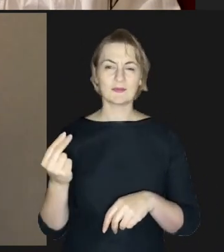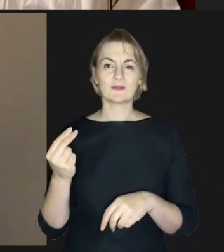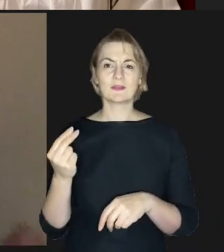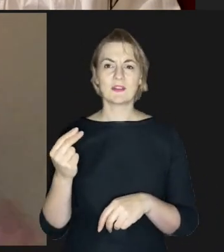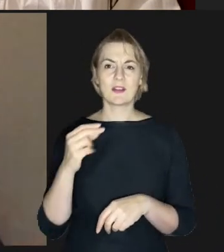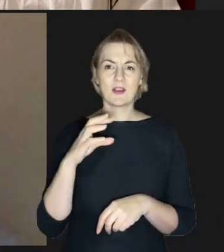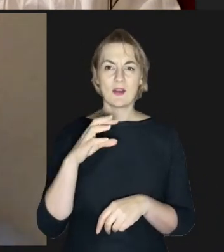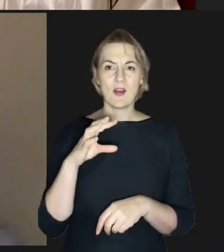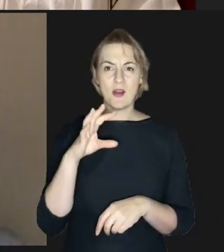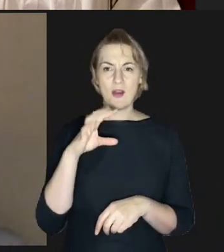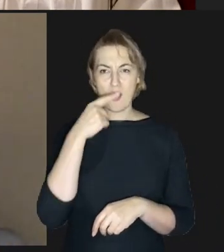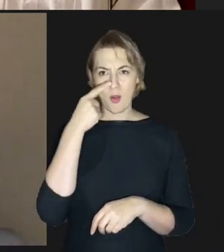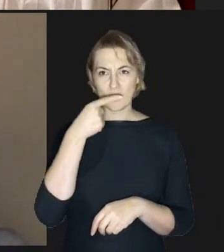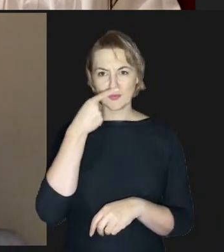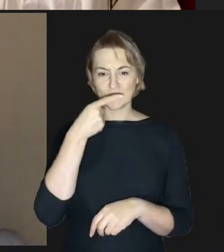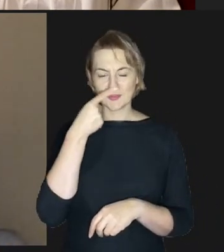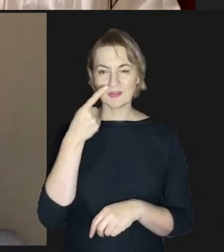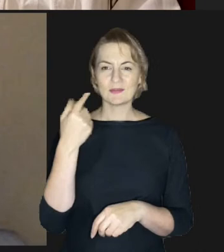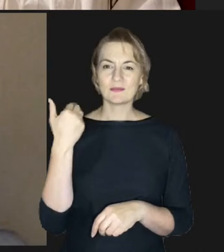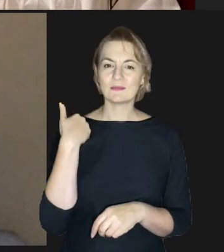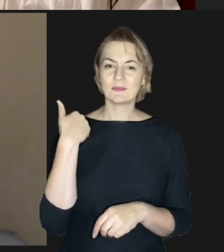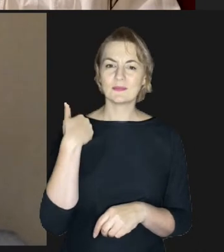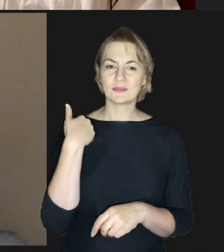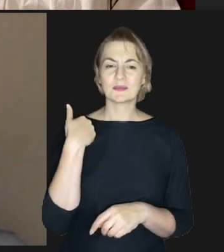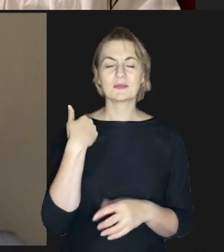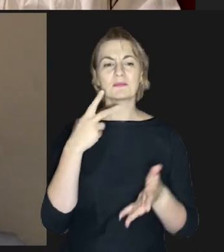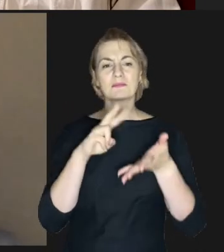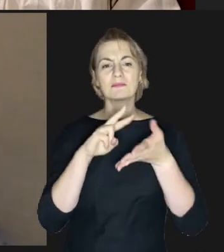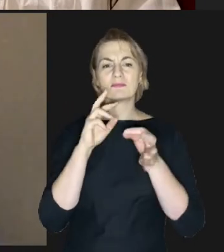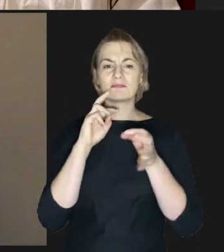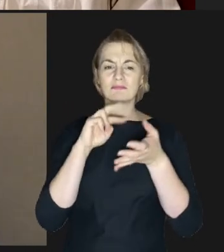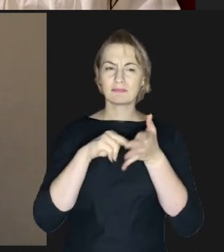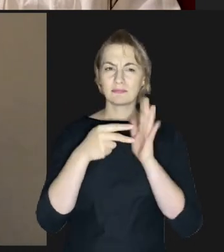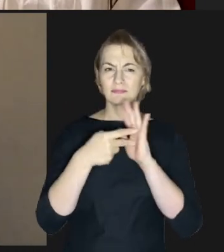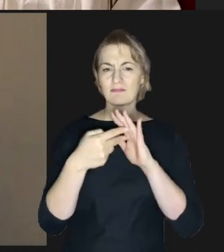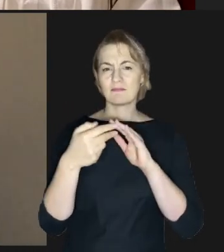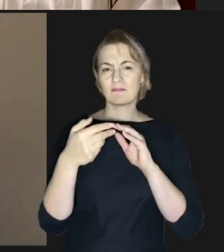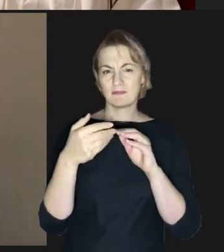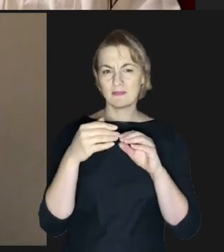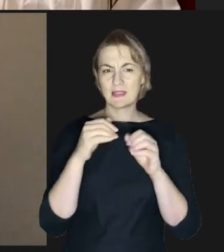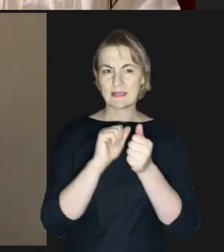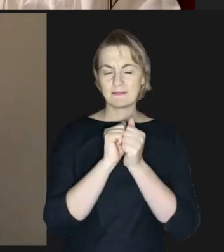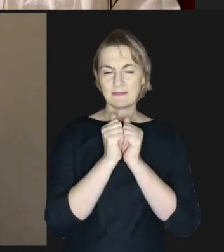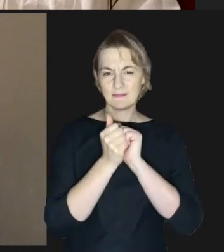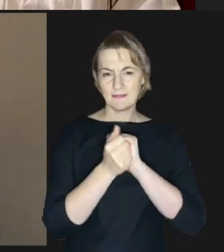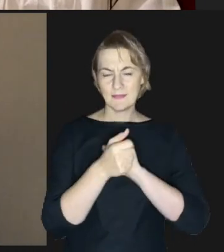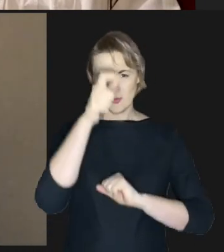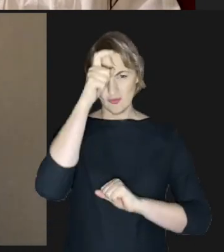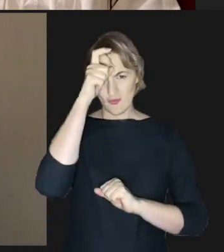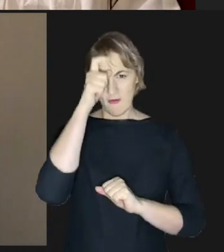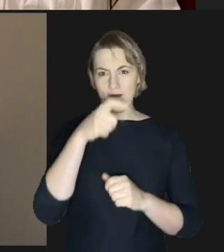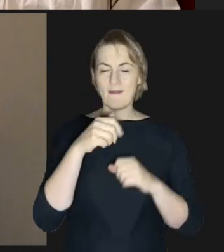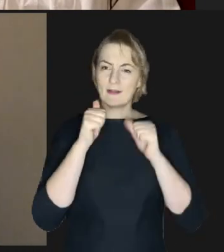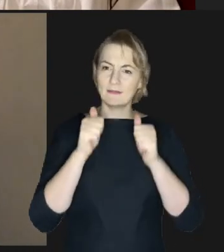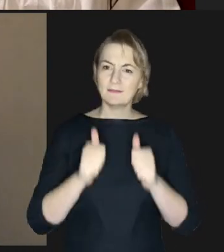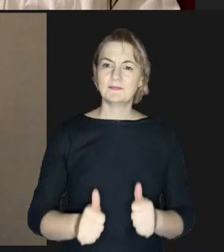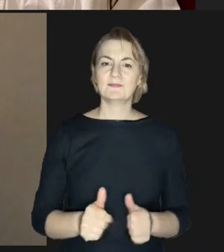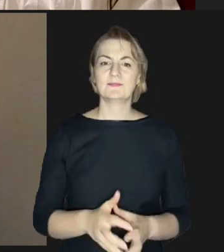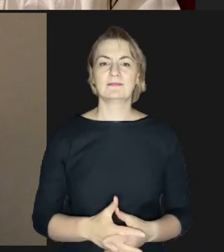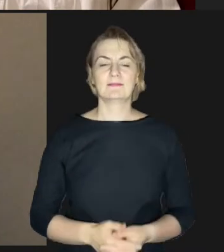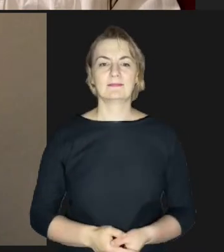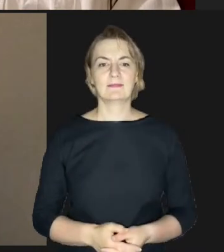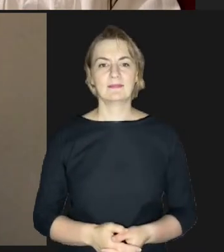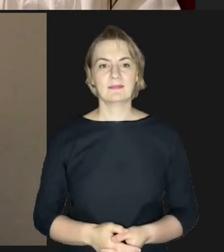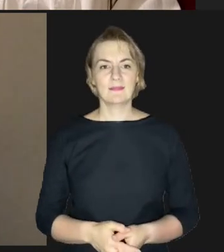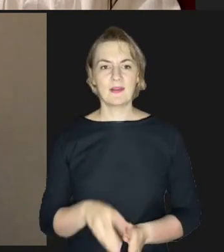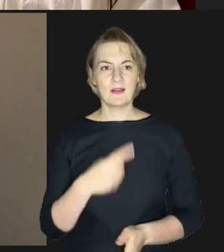na Uniwersytecie pod tytułem Strategie bycia i stawania się człowiekiem. No i ze zdumieniem